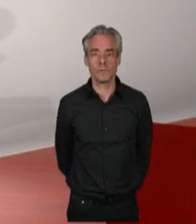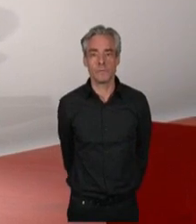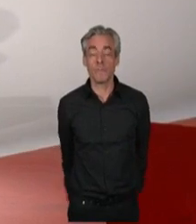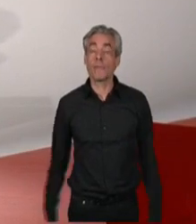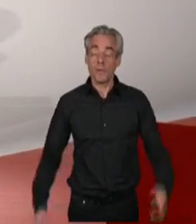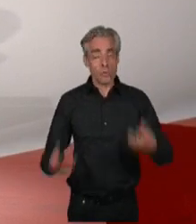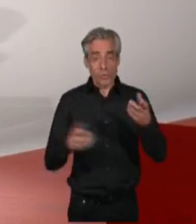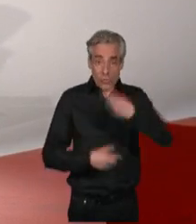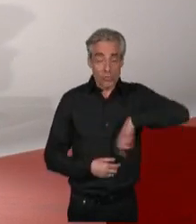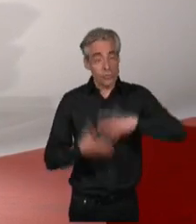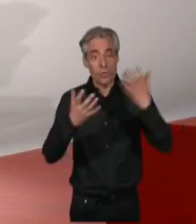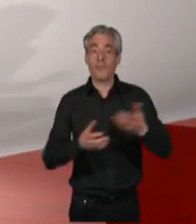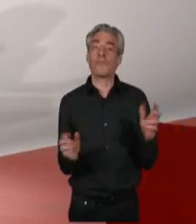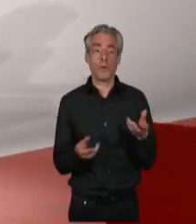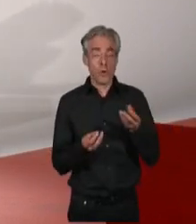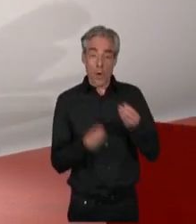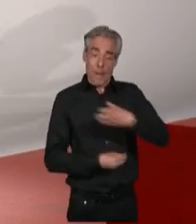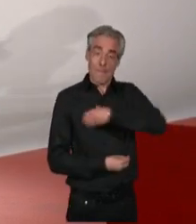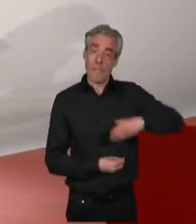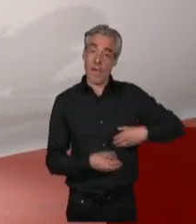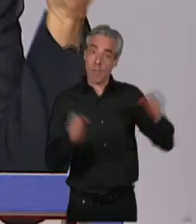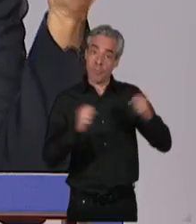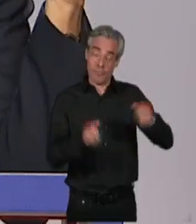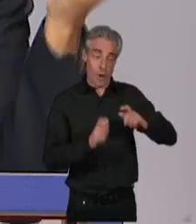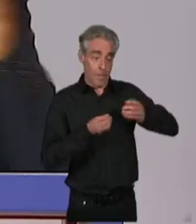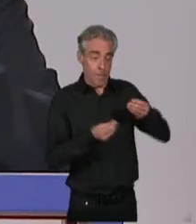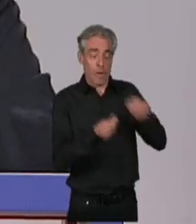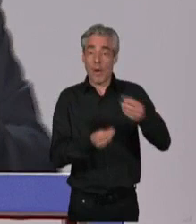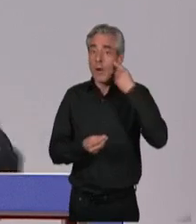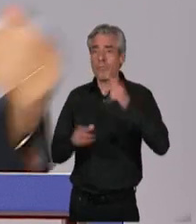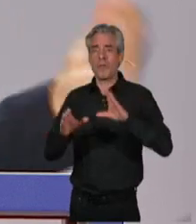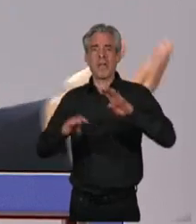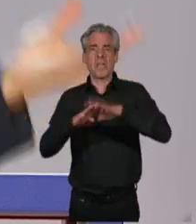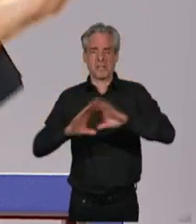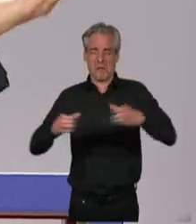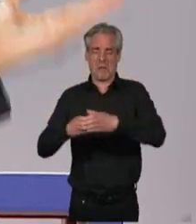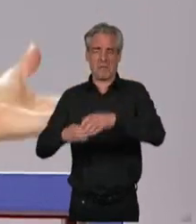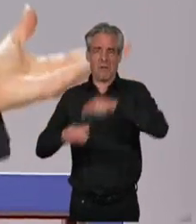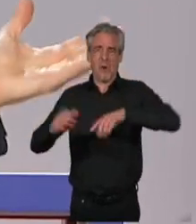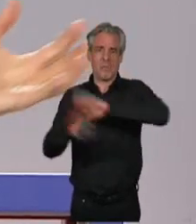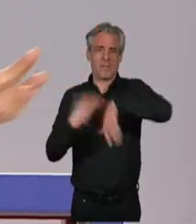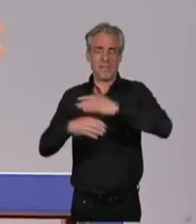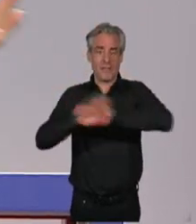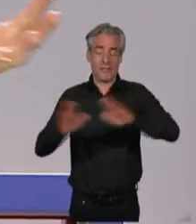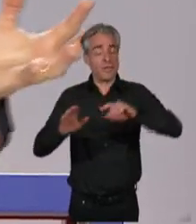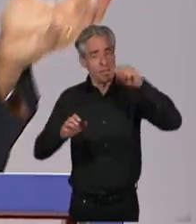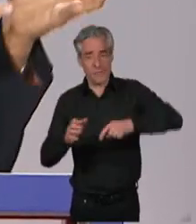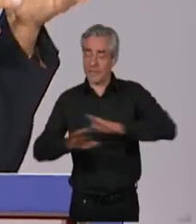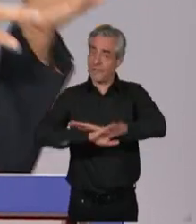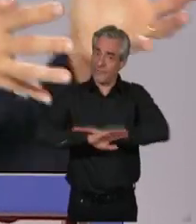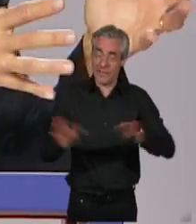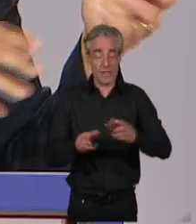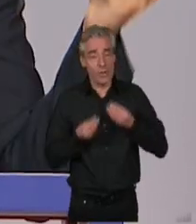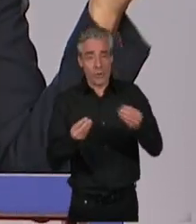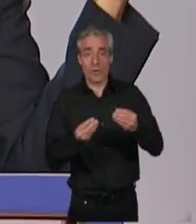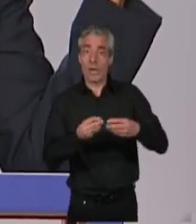Nous redonnerons du pouvoir aux maires pour casser les quartiers ghettos où il n'y a plus de mixité. Nous redonnerons de